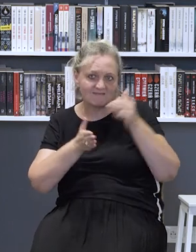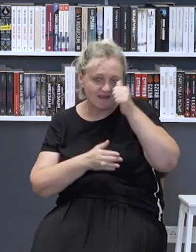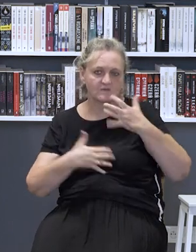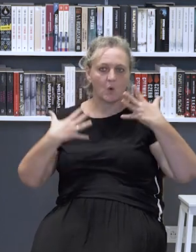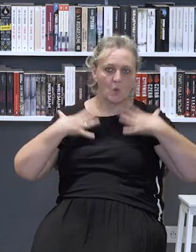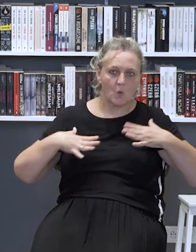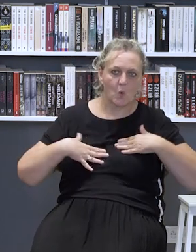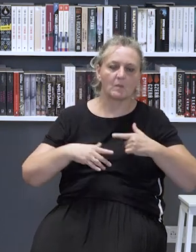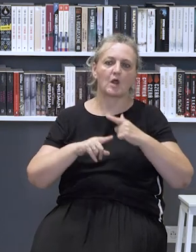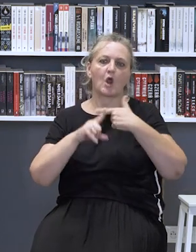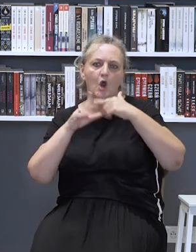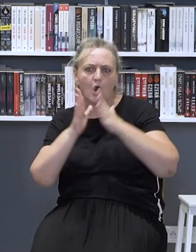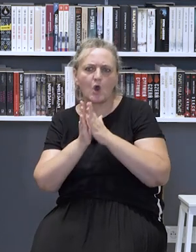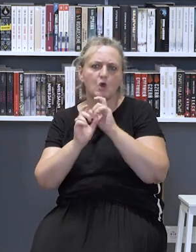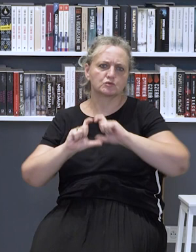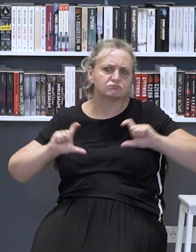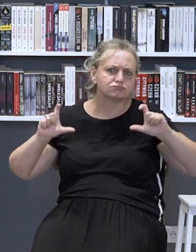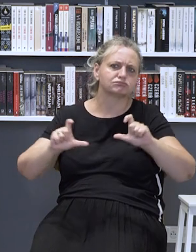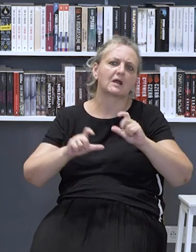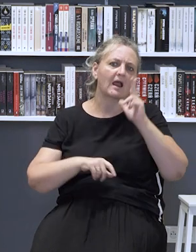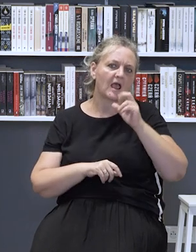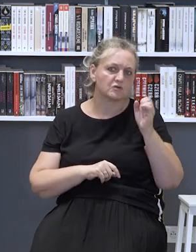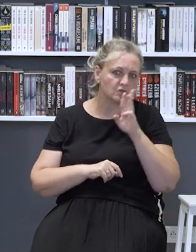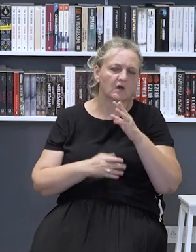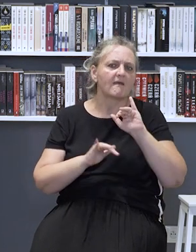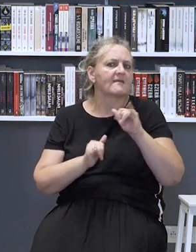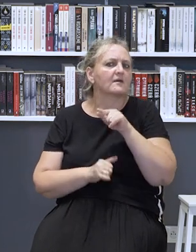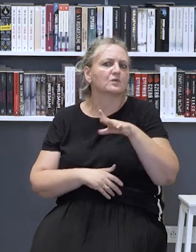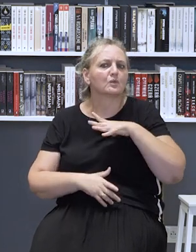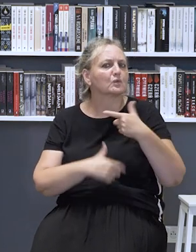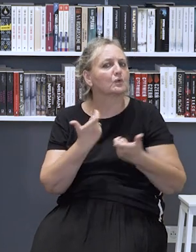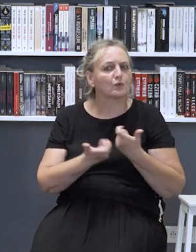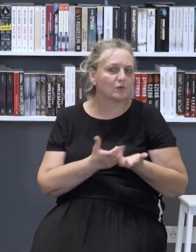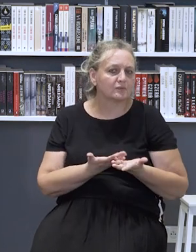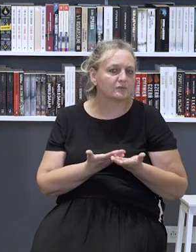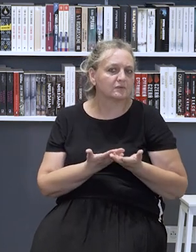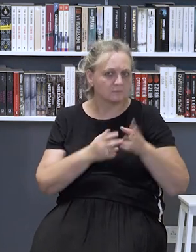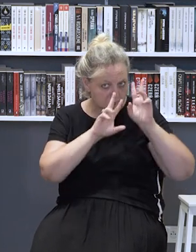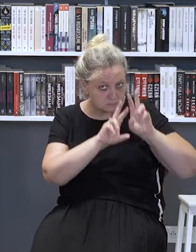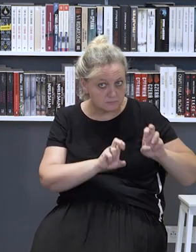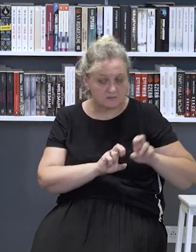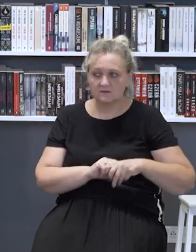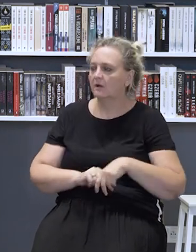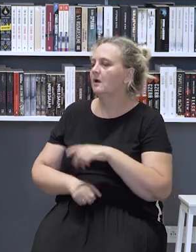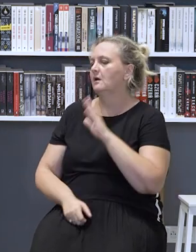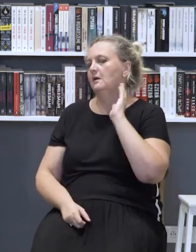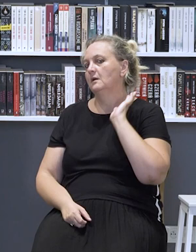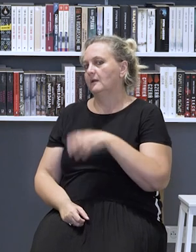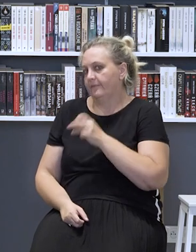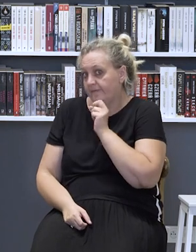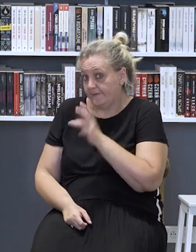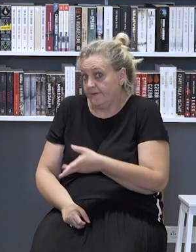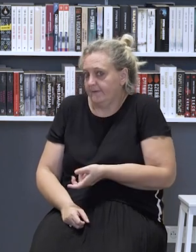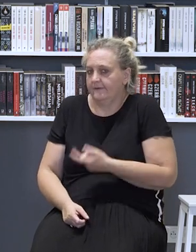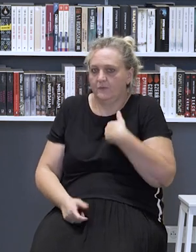stroje, klasztory i tak dalej, i tak dalej. Jak to robiłaś? Jakiś research? No, solidny. Tak? Tak,